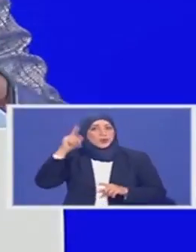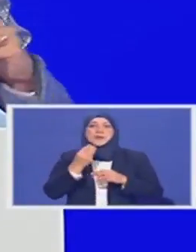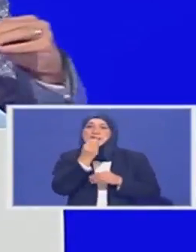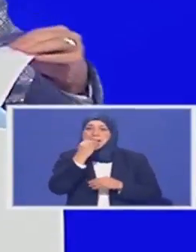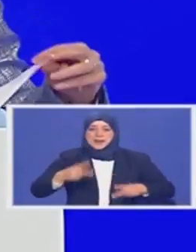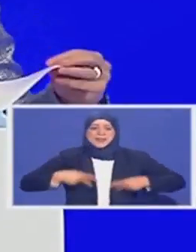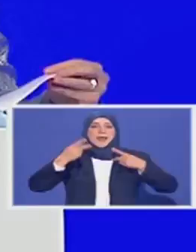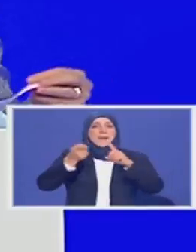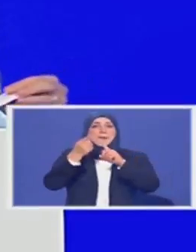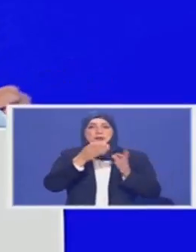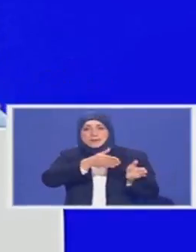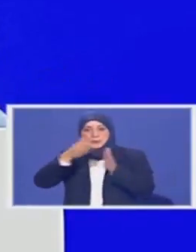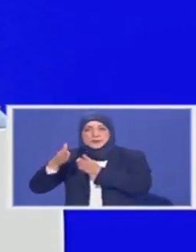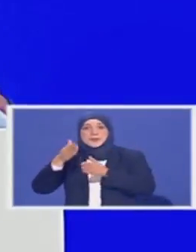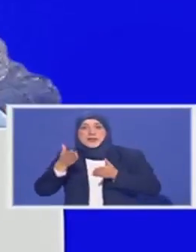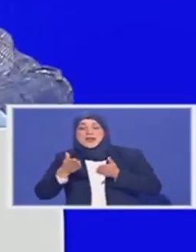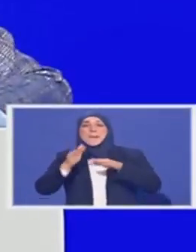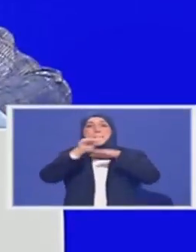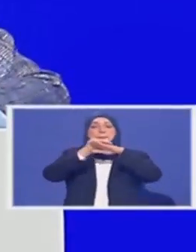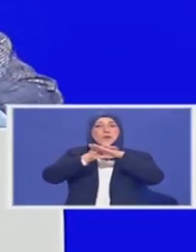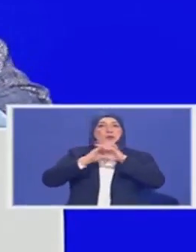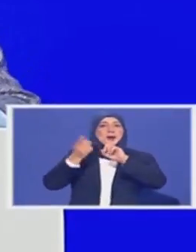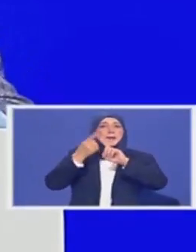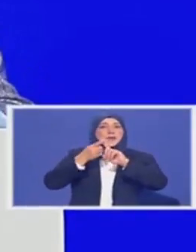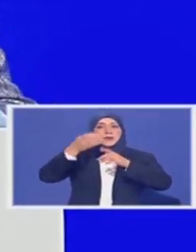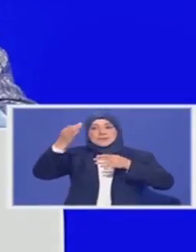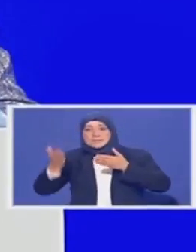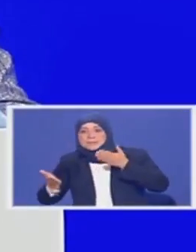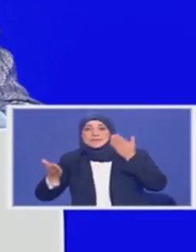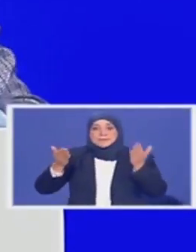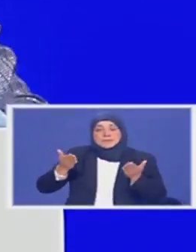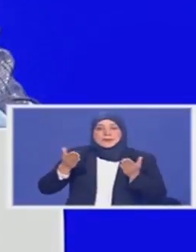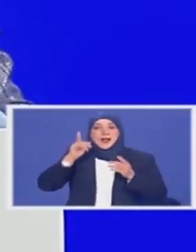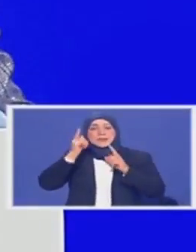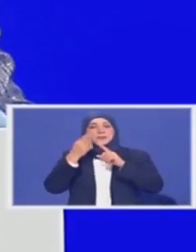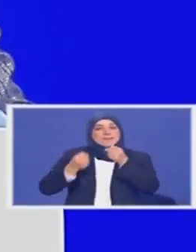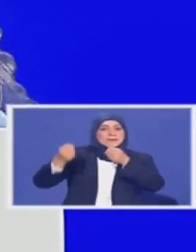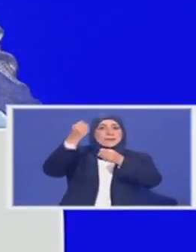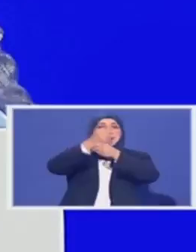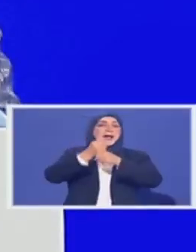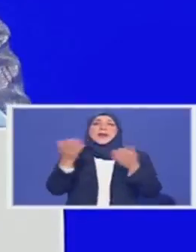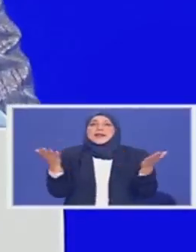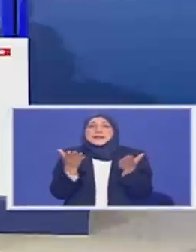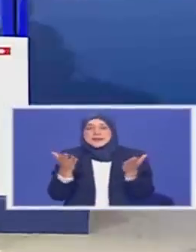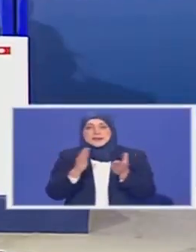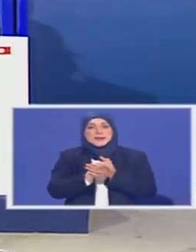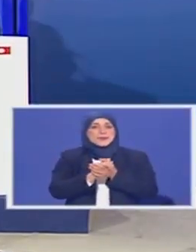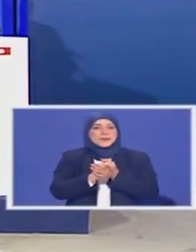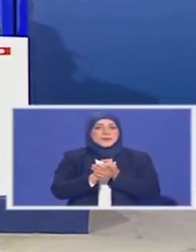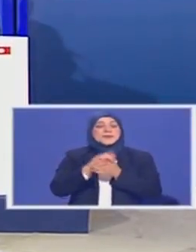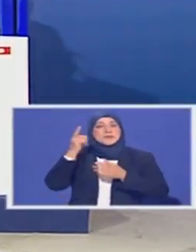الهامة. هذه المعادلة هامة، المعادلة قائمة على أنه من